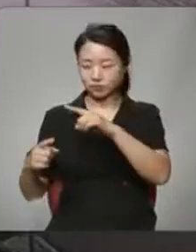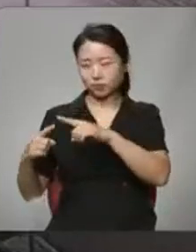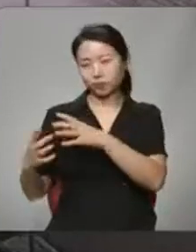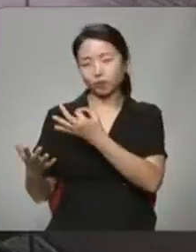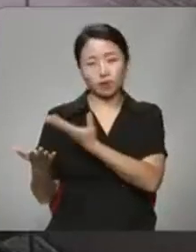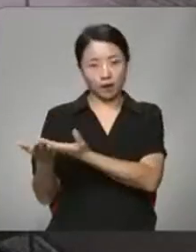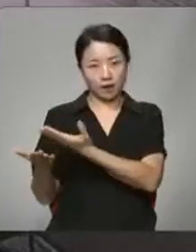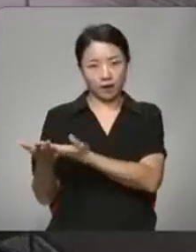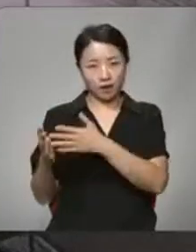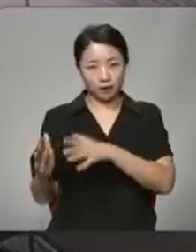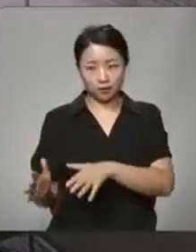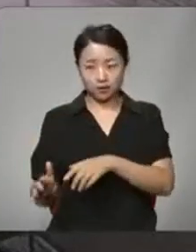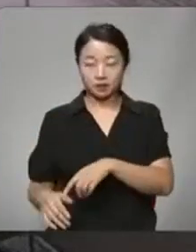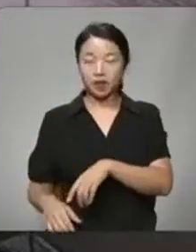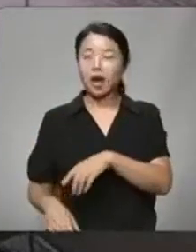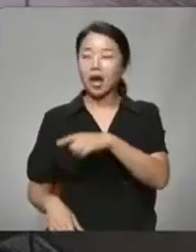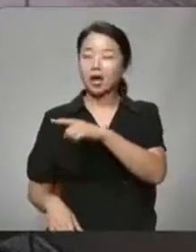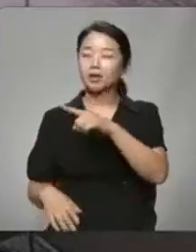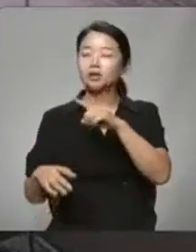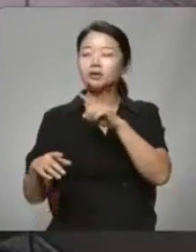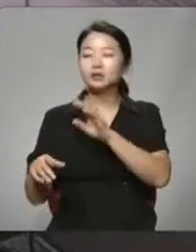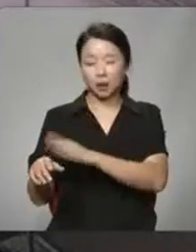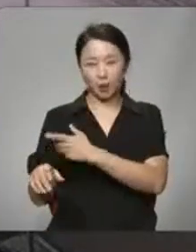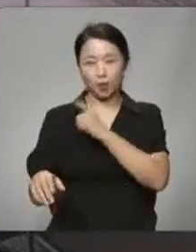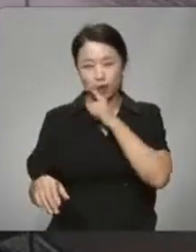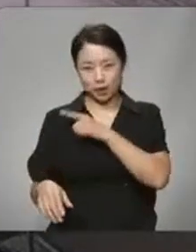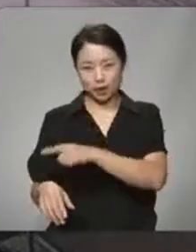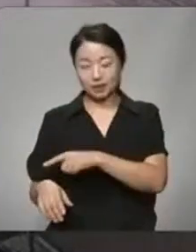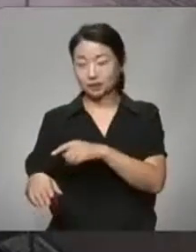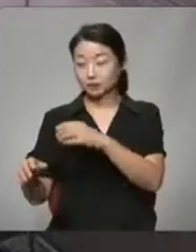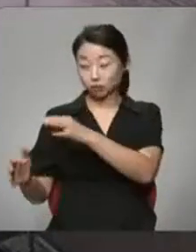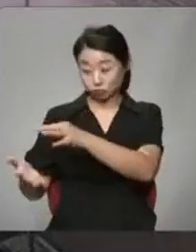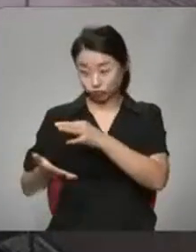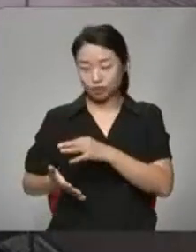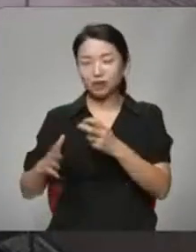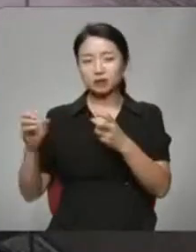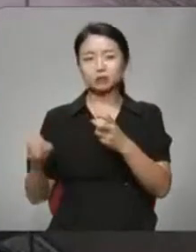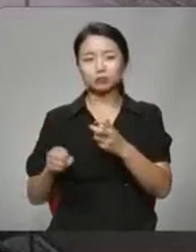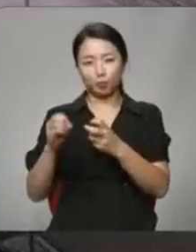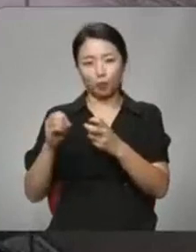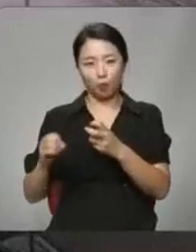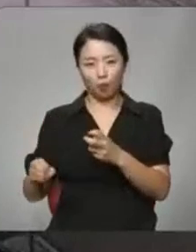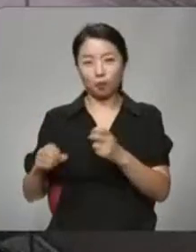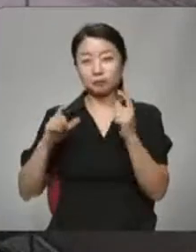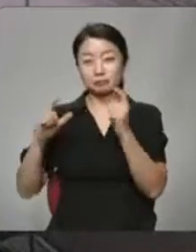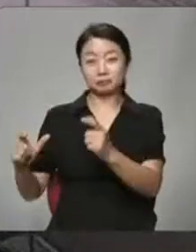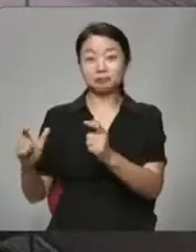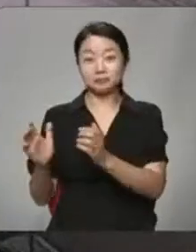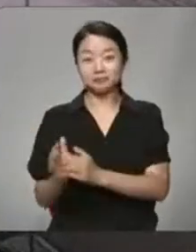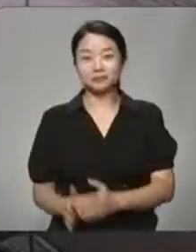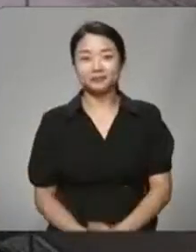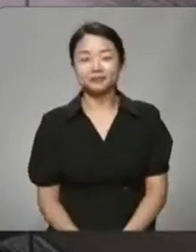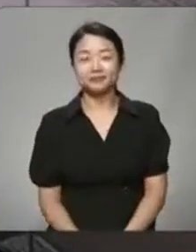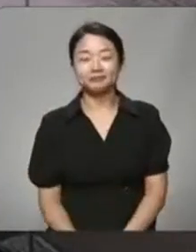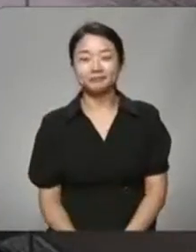재판부는 오늘 한전의 책임을 인정하면서도 비용 상환 책임은 20%로 제한했습니다. 정면구 기자가